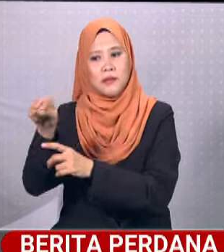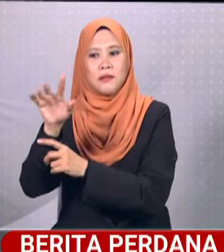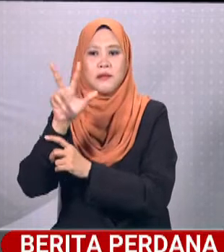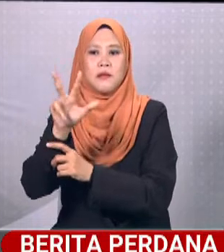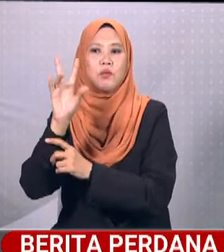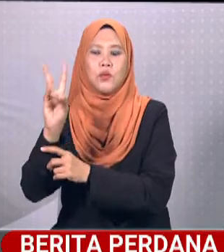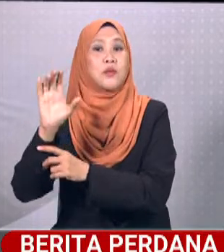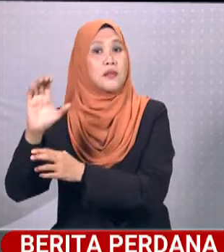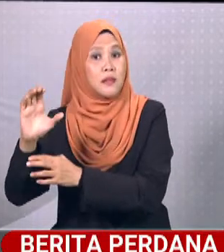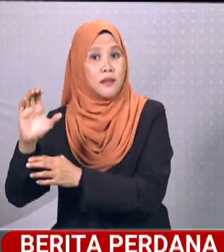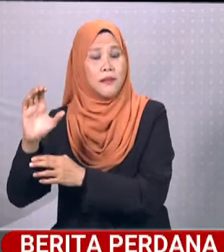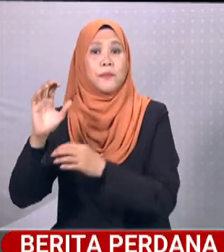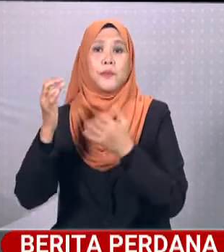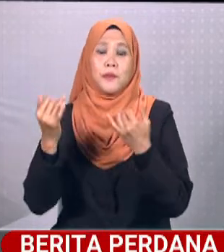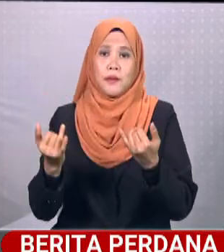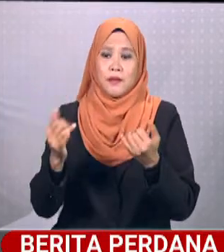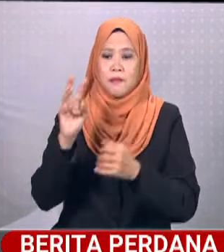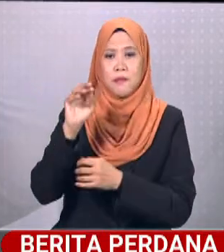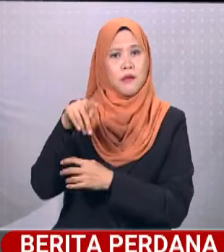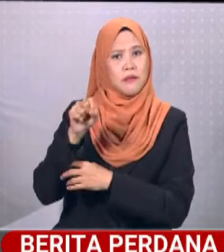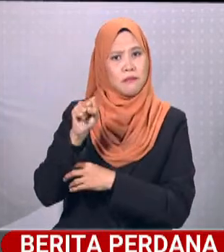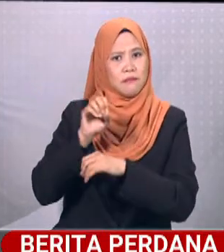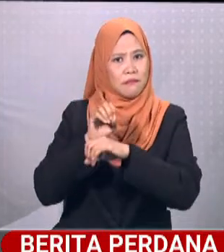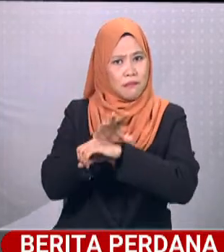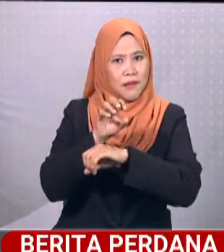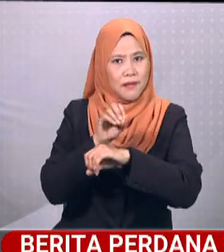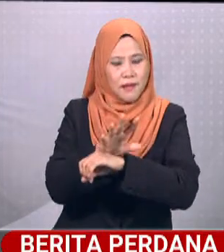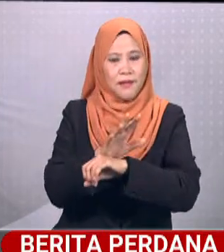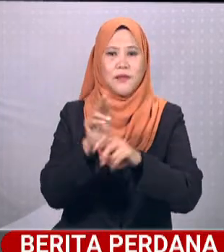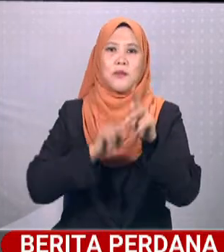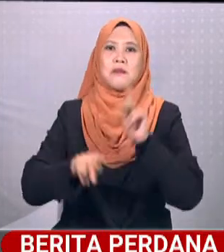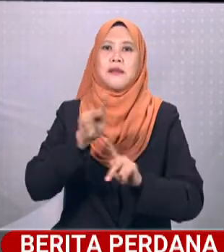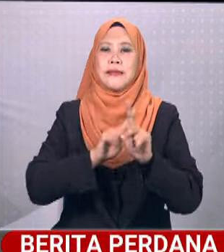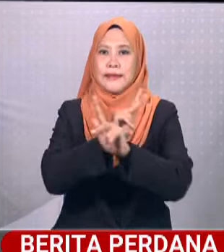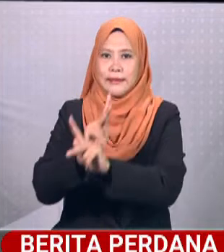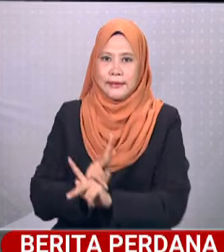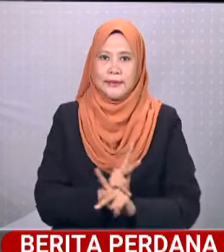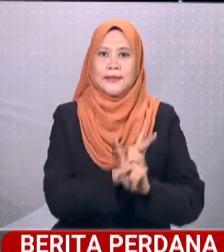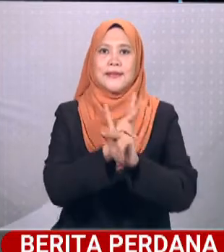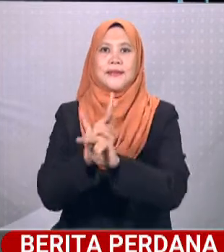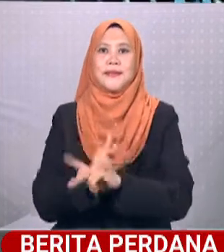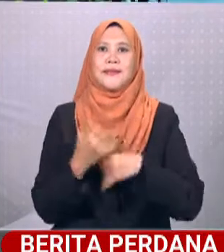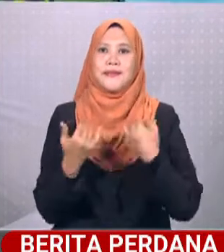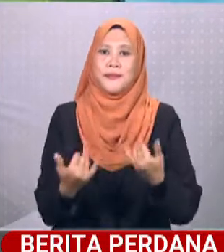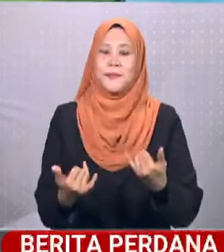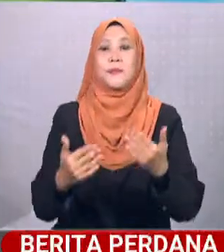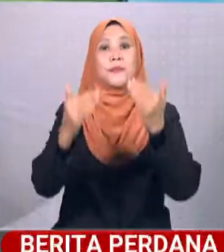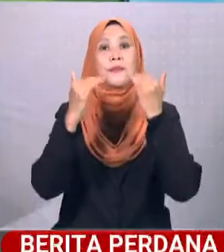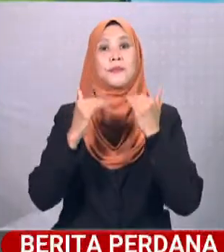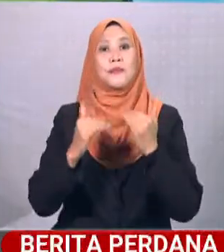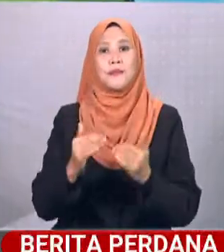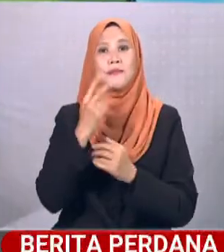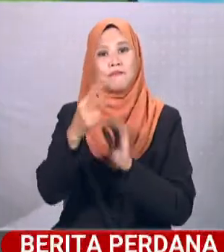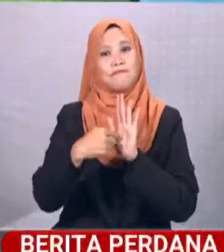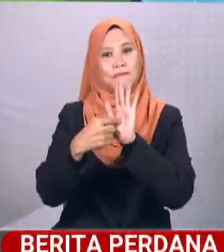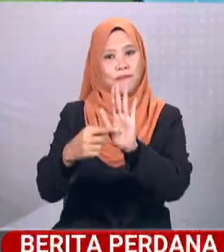37 darjah Celsius. Sehubungan dengan itu, Map Malaysia menasihatkan penduduk setempat agar sentiasa berwaspada pada ketika ini. ini. Seterusnya kita lihat kepada